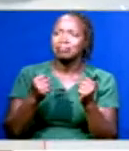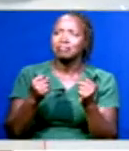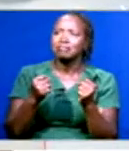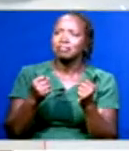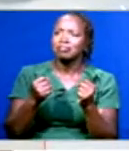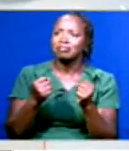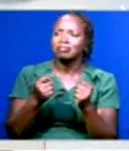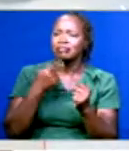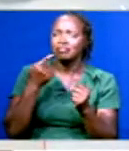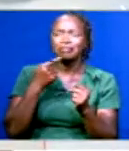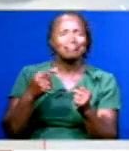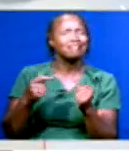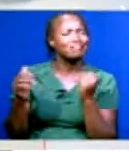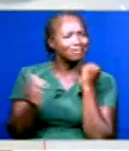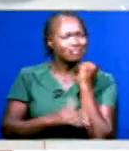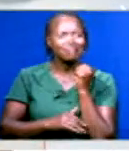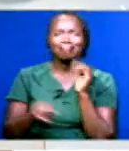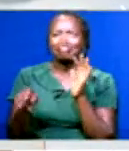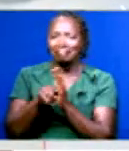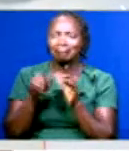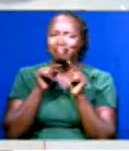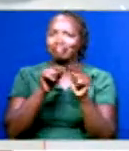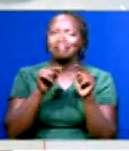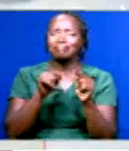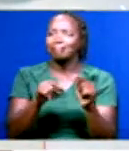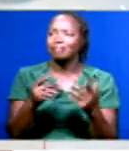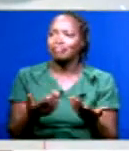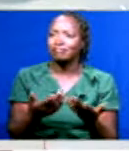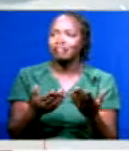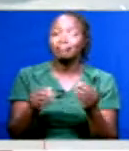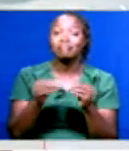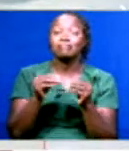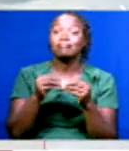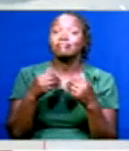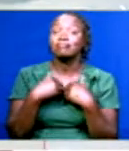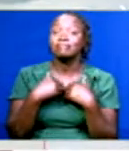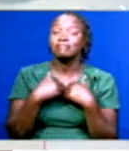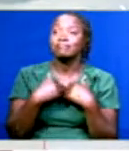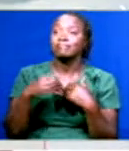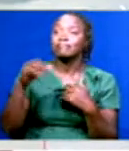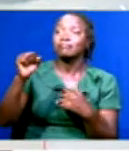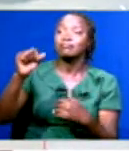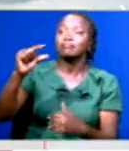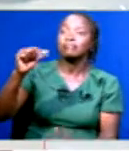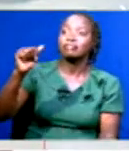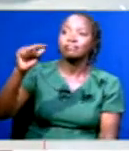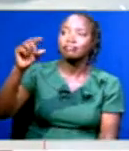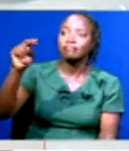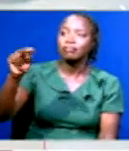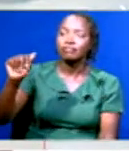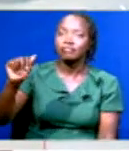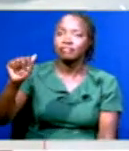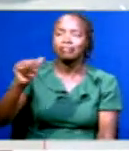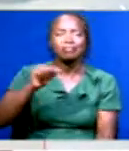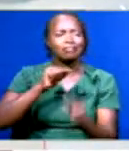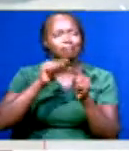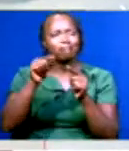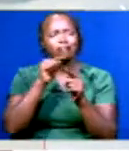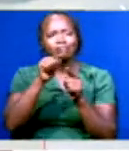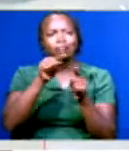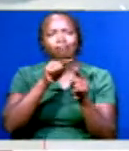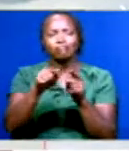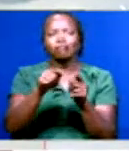arrogantly. Waliita mkutano pale Sagana Stott Lodge. Wakatukana hao wanabi.